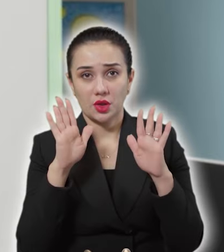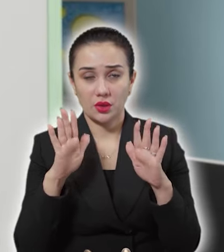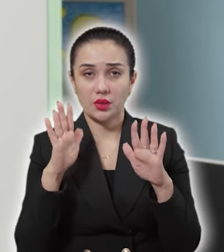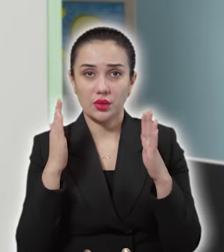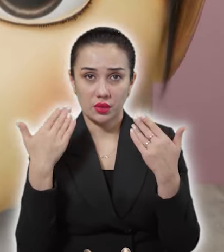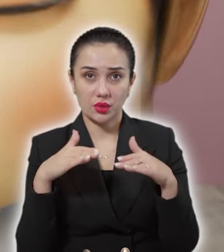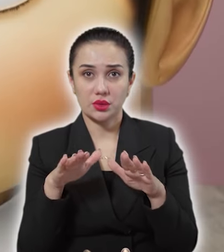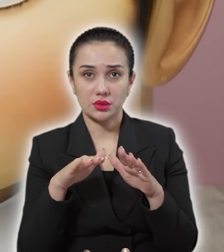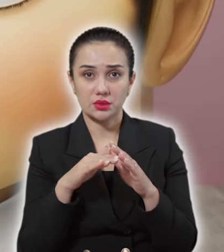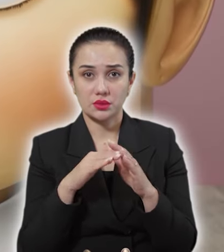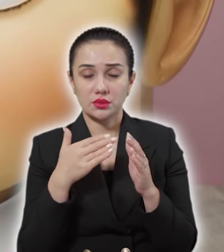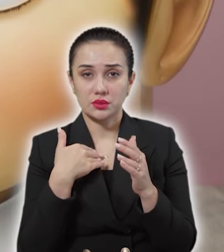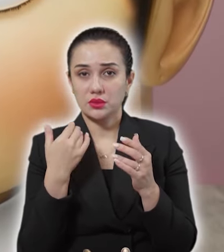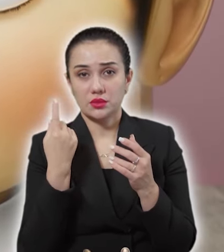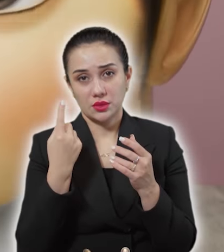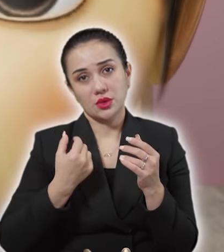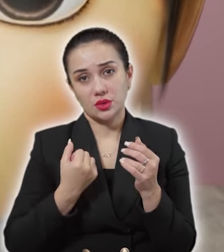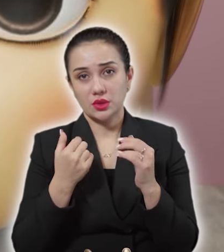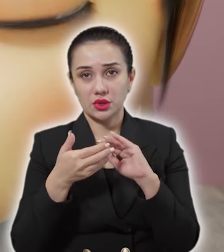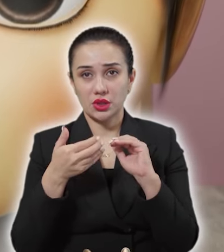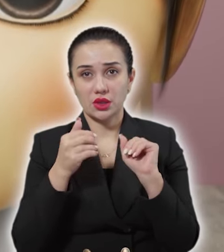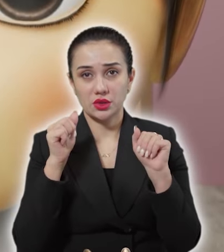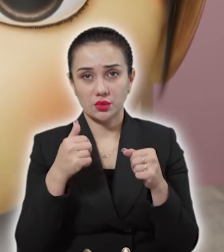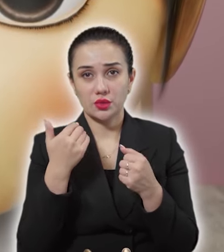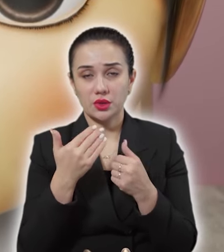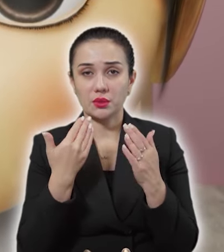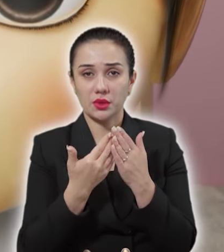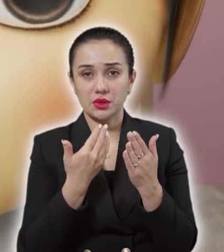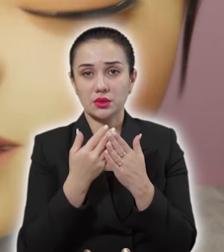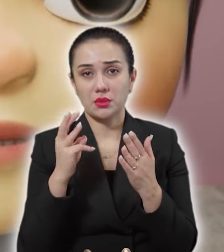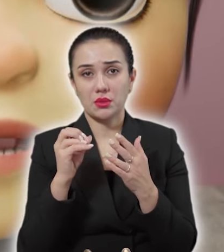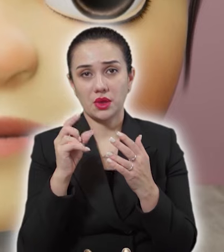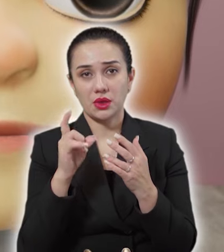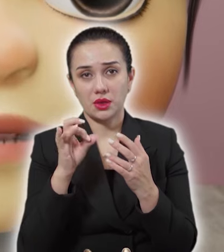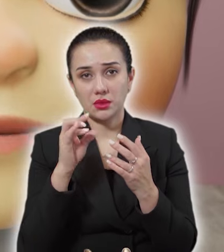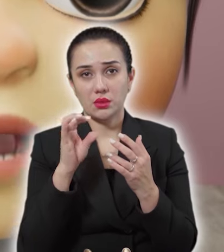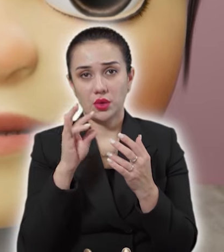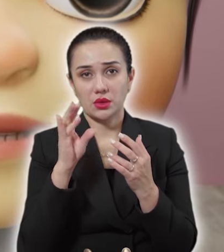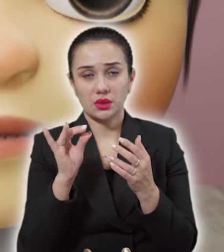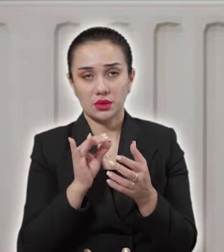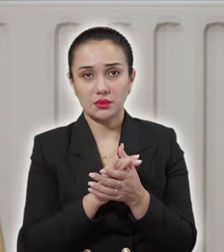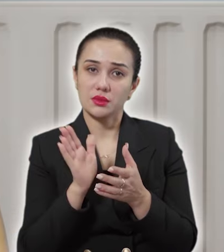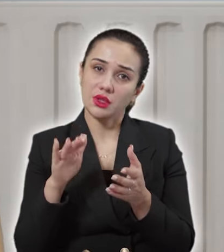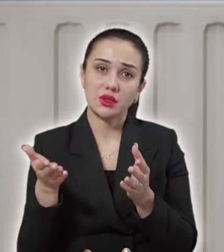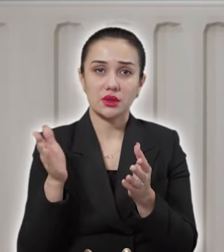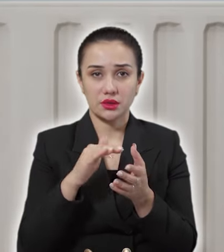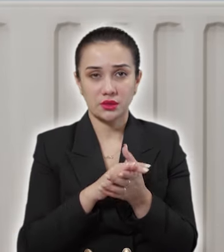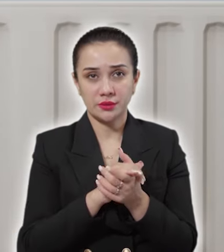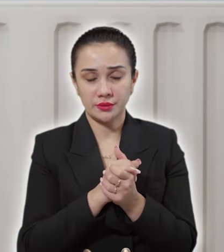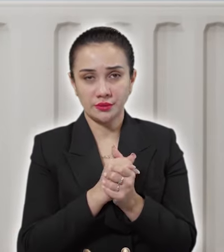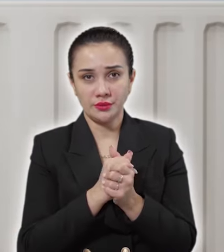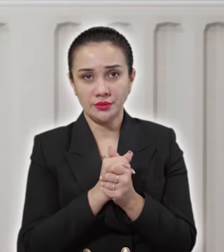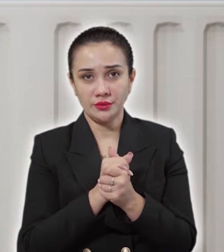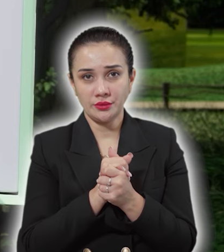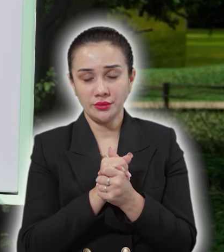chiqamiz xolosmi? Men birorta dugonamni chaqirishim mumkin. Masalan, Mehribonni. Qani ketdik.